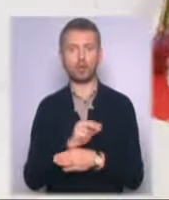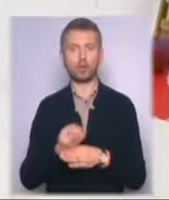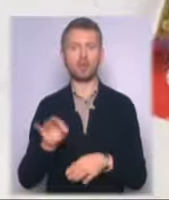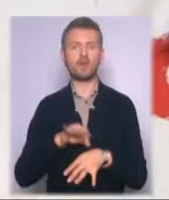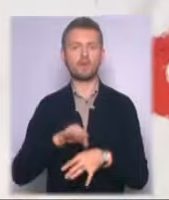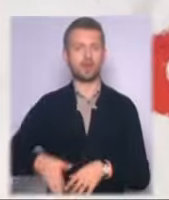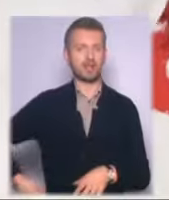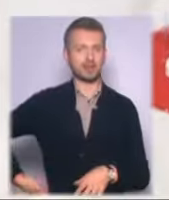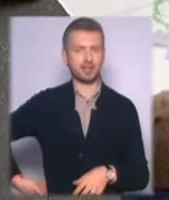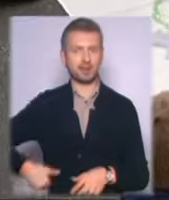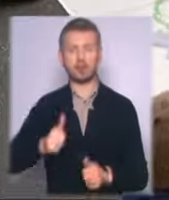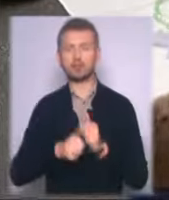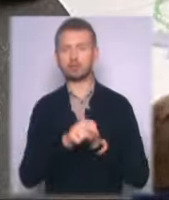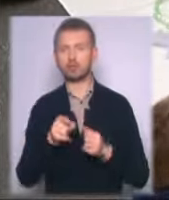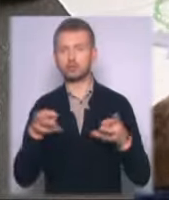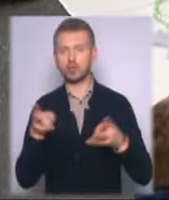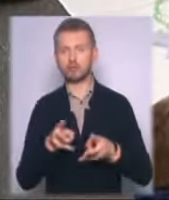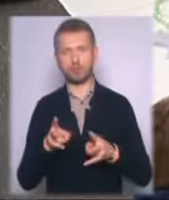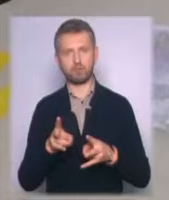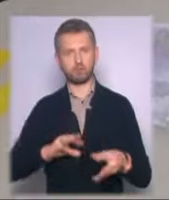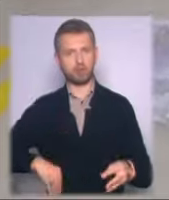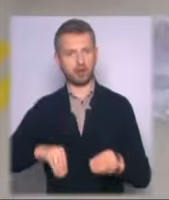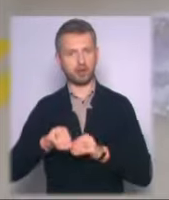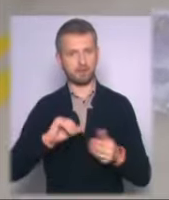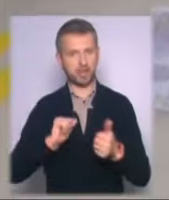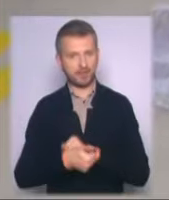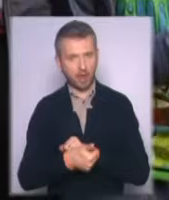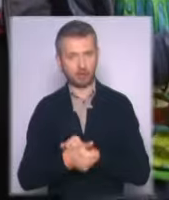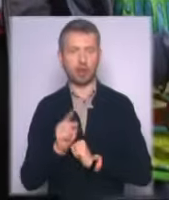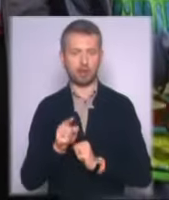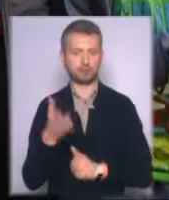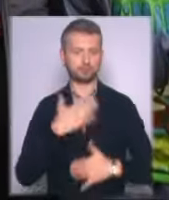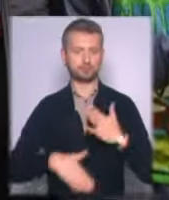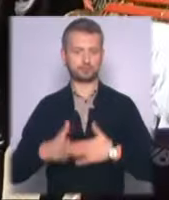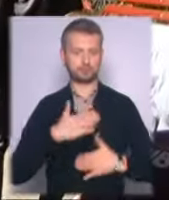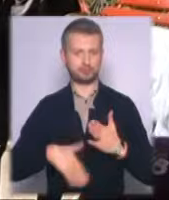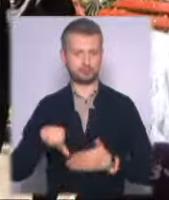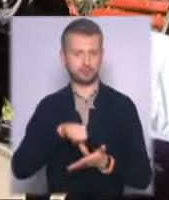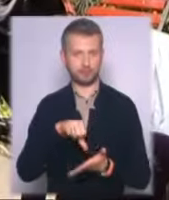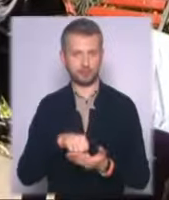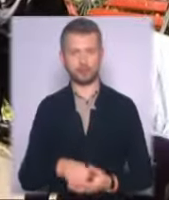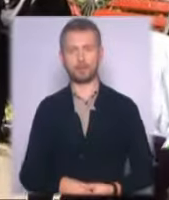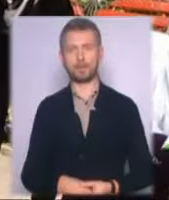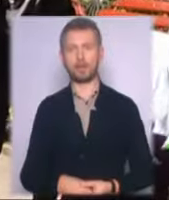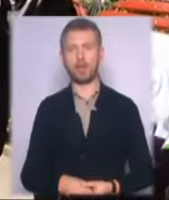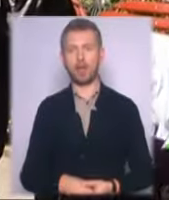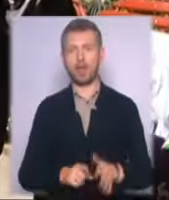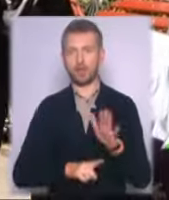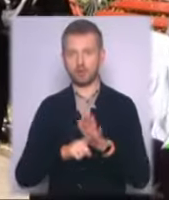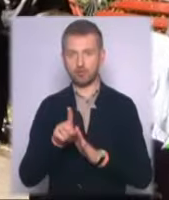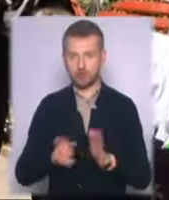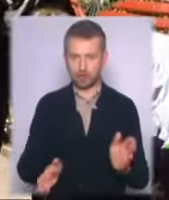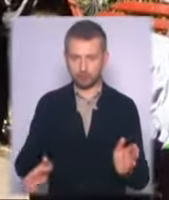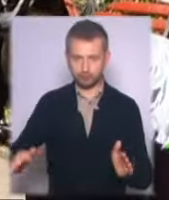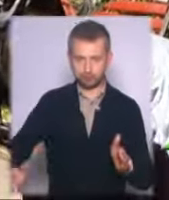потребує операції з пересадки органу, та діти залюбки бралися до справи. Яму спочатку, потім